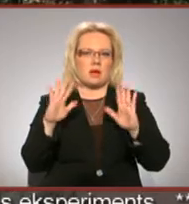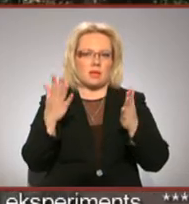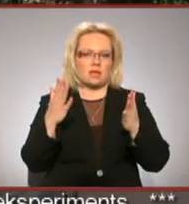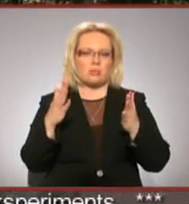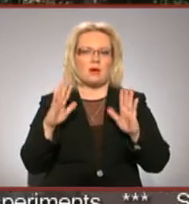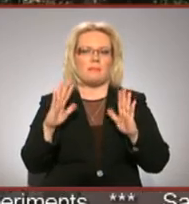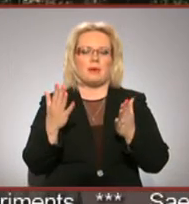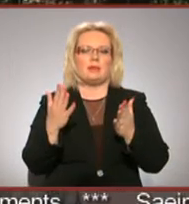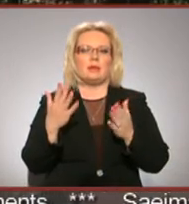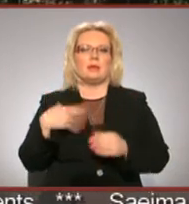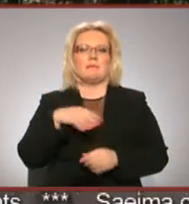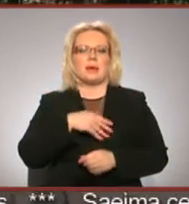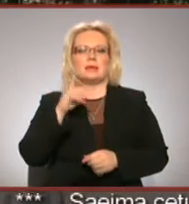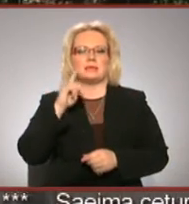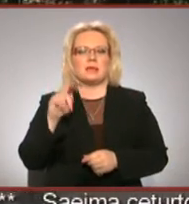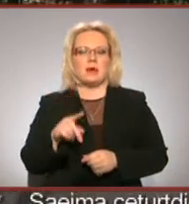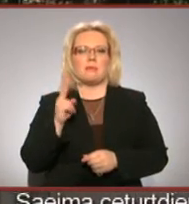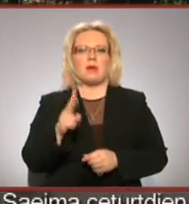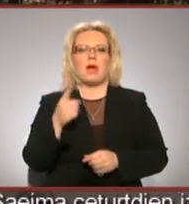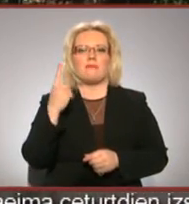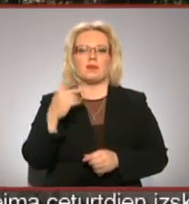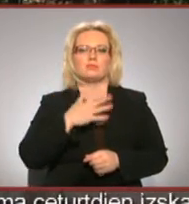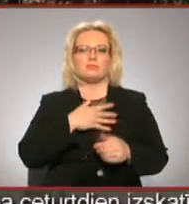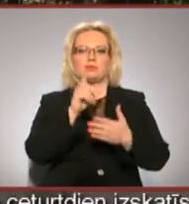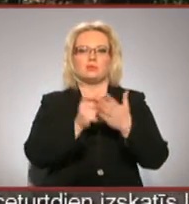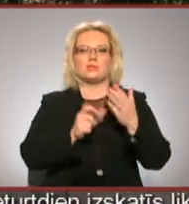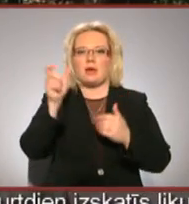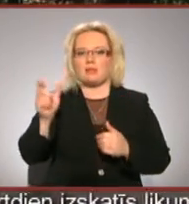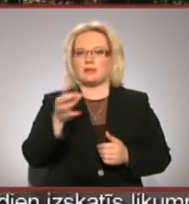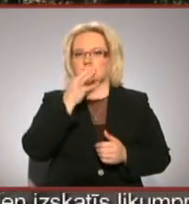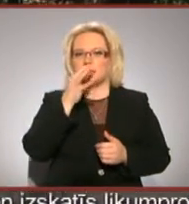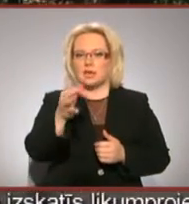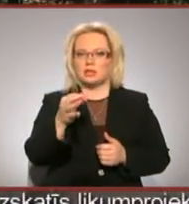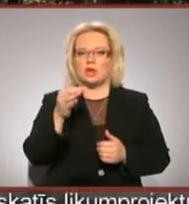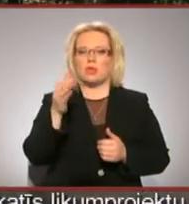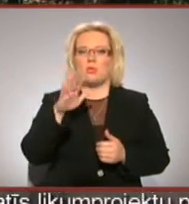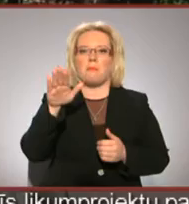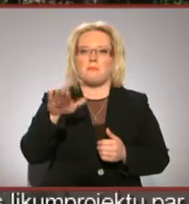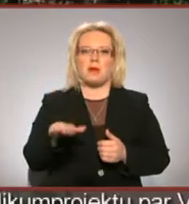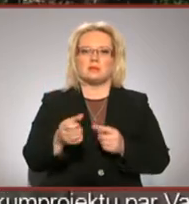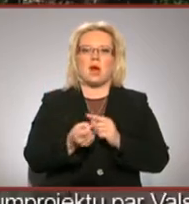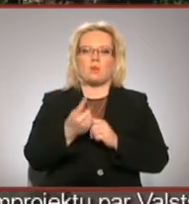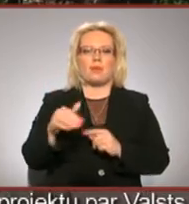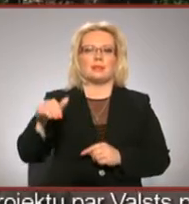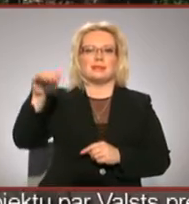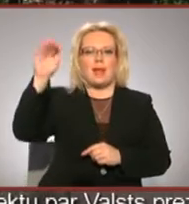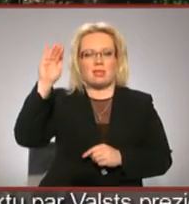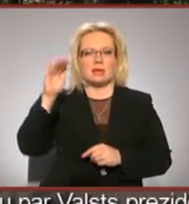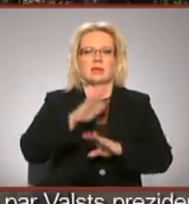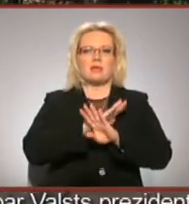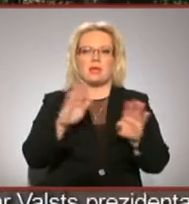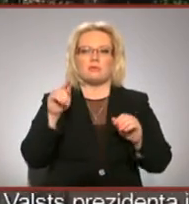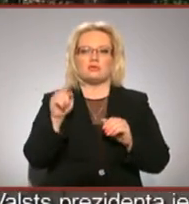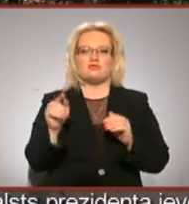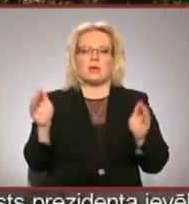bet mēs zinām, kā viens mūsu dzēnieks ir teicis no mazā rodas lielais, un ja nebūs